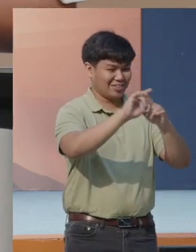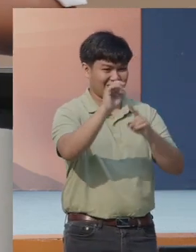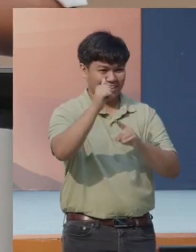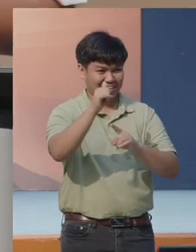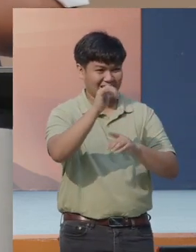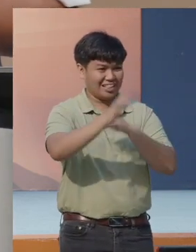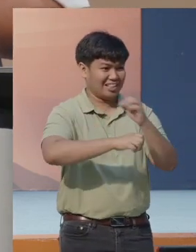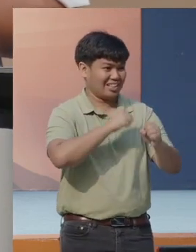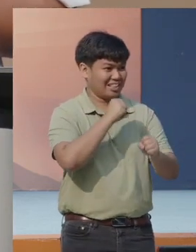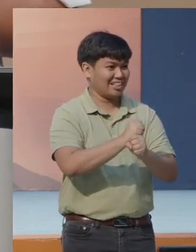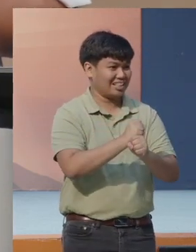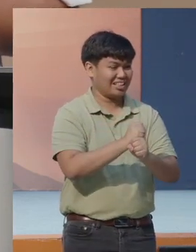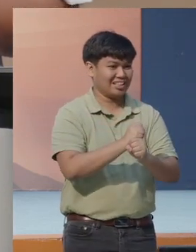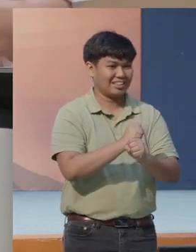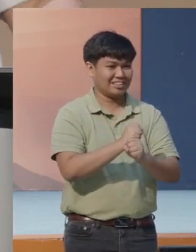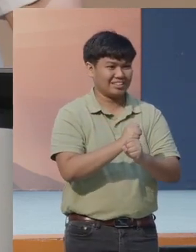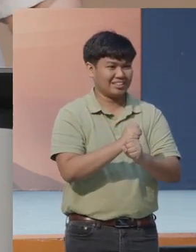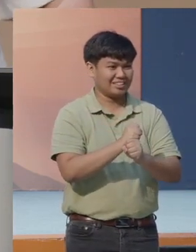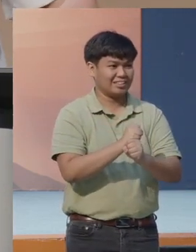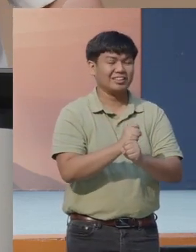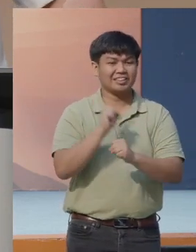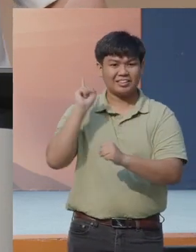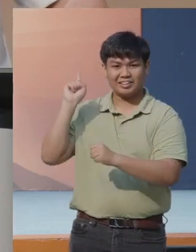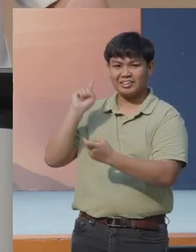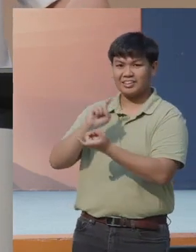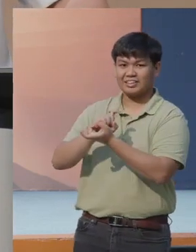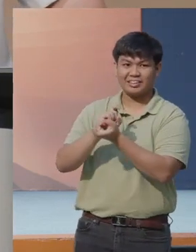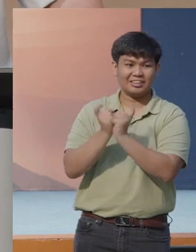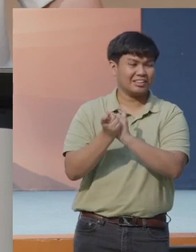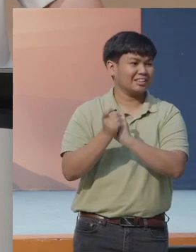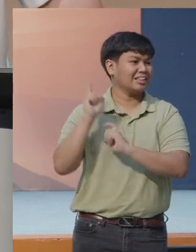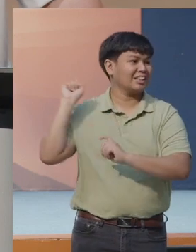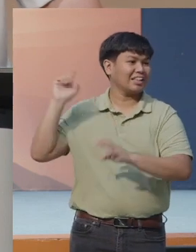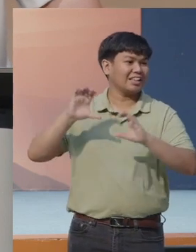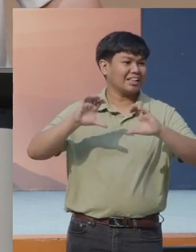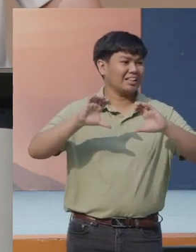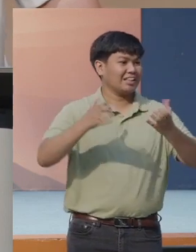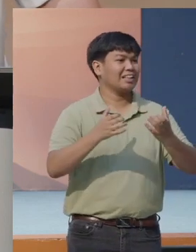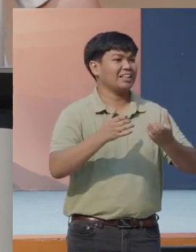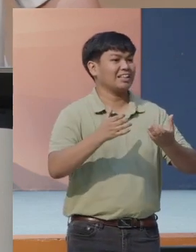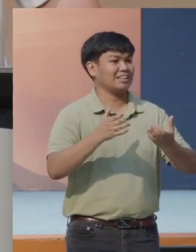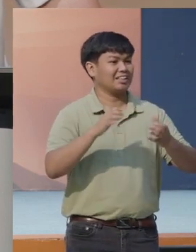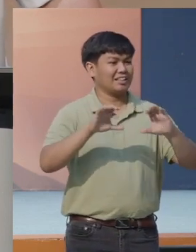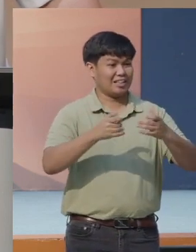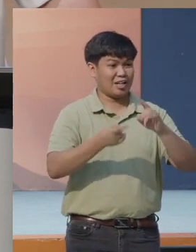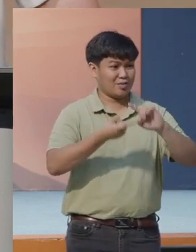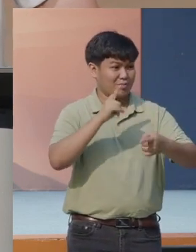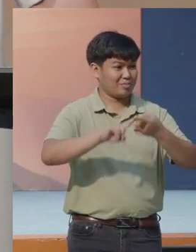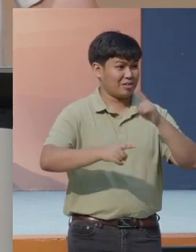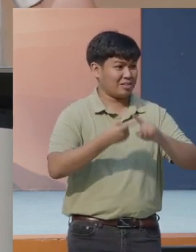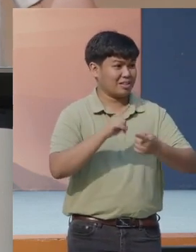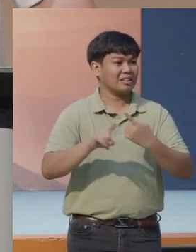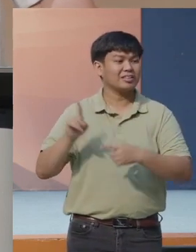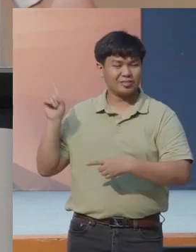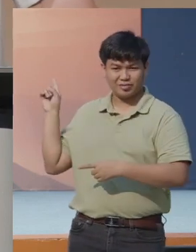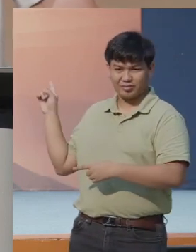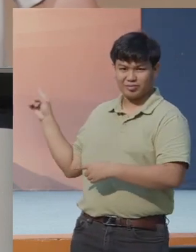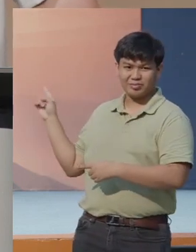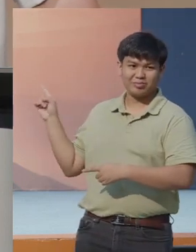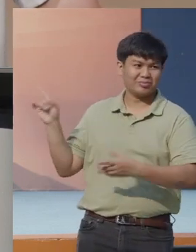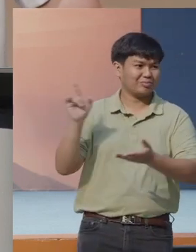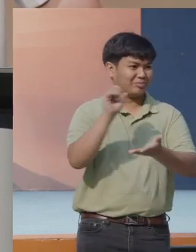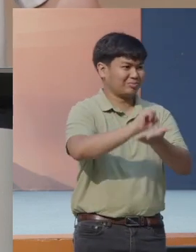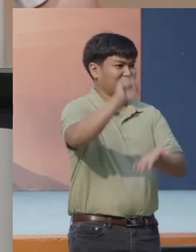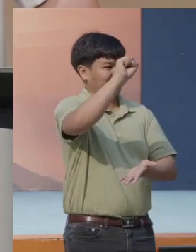ng personal. Alam niyo kung saan? He became my seminary classmate sa International Graduate School of Leadership.